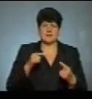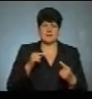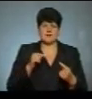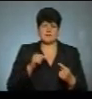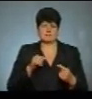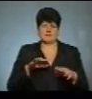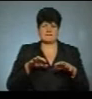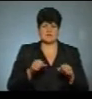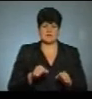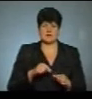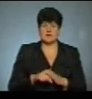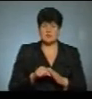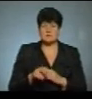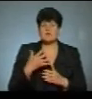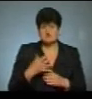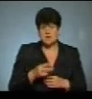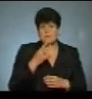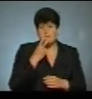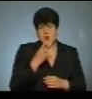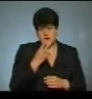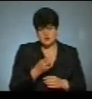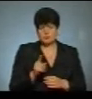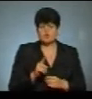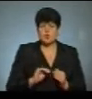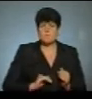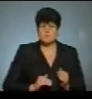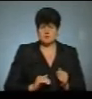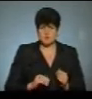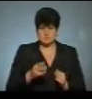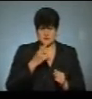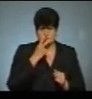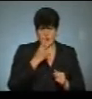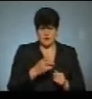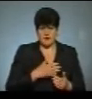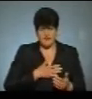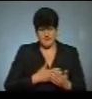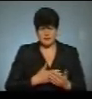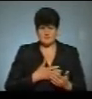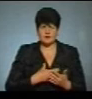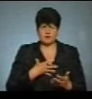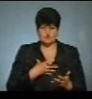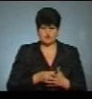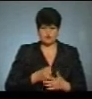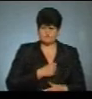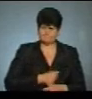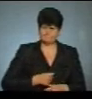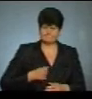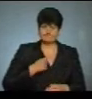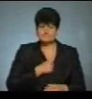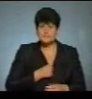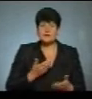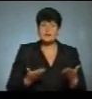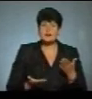антивладний характер. І ми вже бачимо, що підприємці проявляють активно своє невдоволення, і